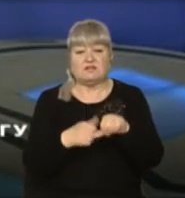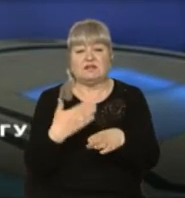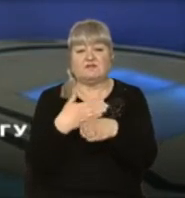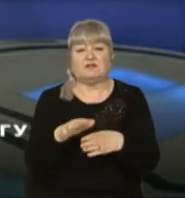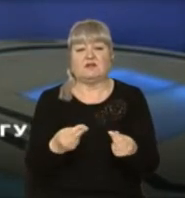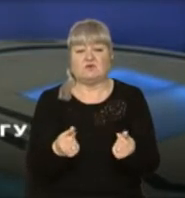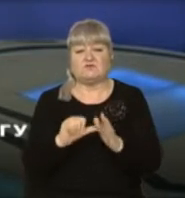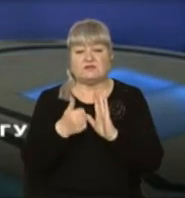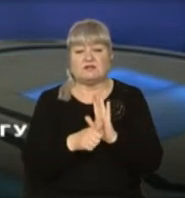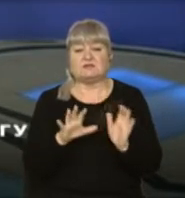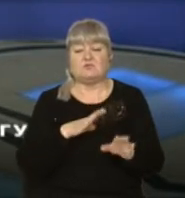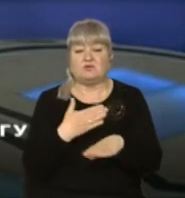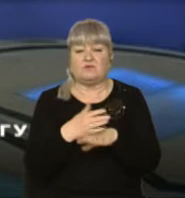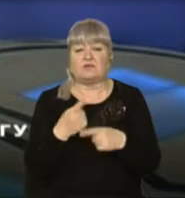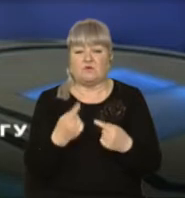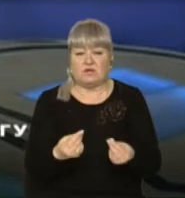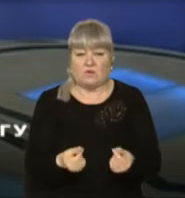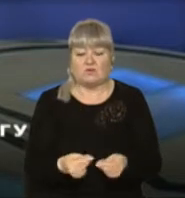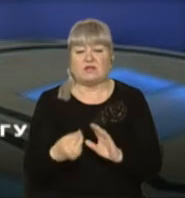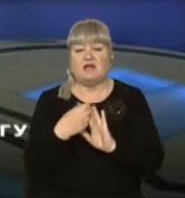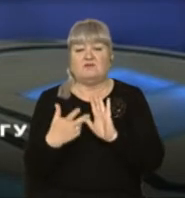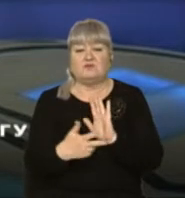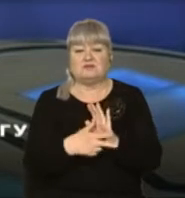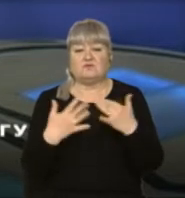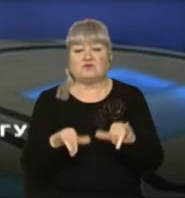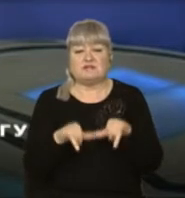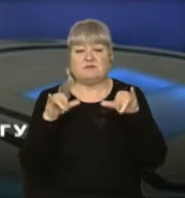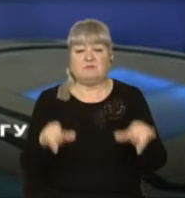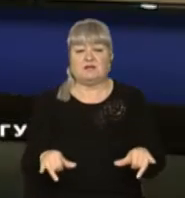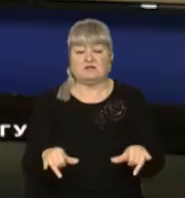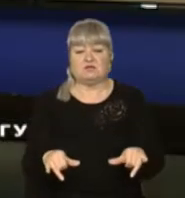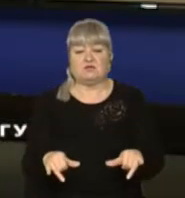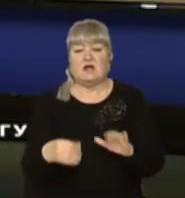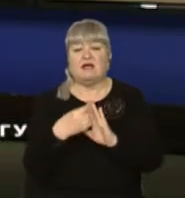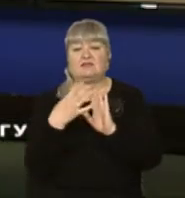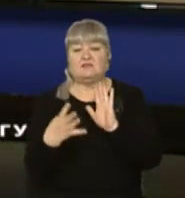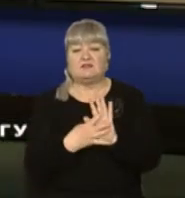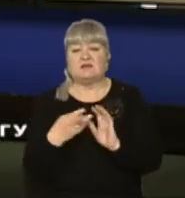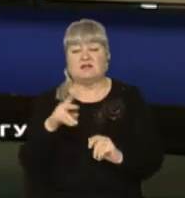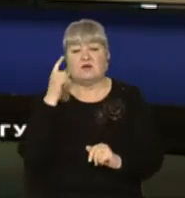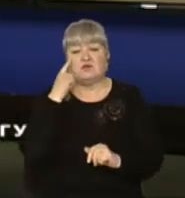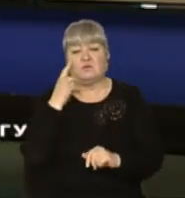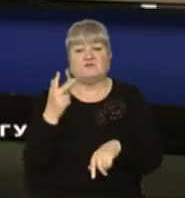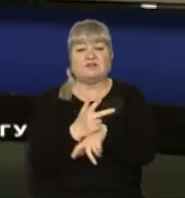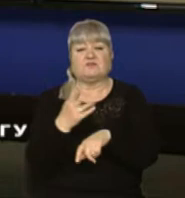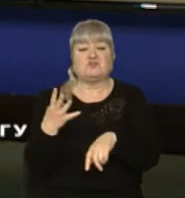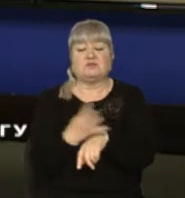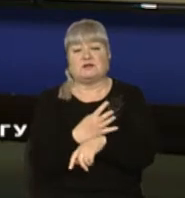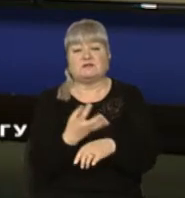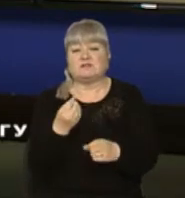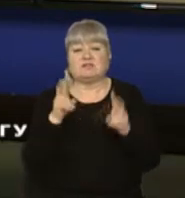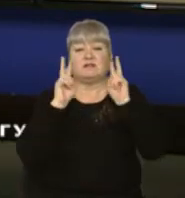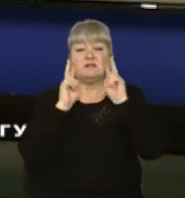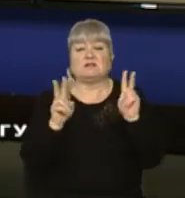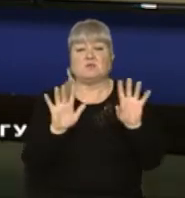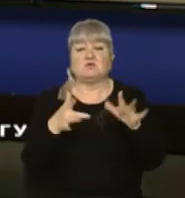увагу. У 16-му році були виділені одні кошти, в 18-му році вже збільшено в рази, в 19-му, я думаю, в 3 або в 4 рази, бо ми ще не знаємо